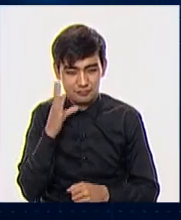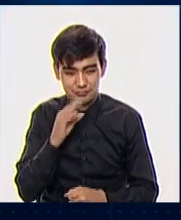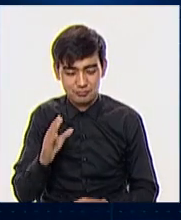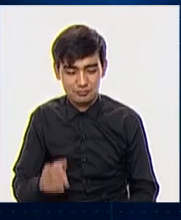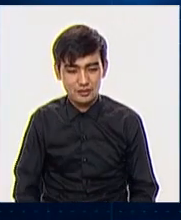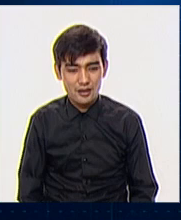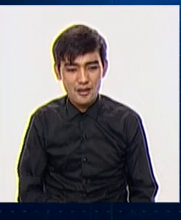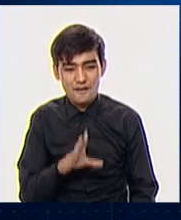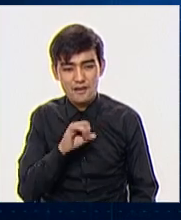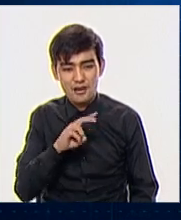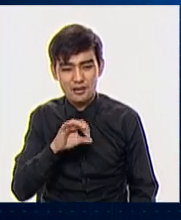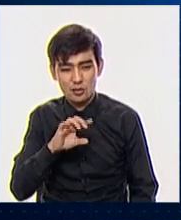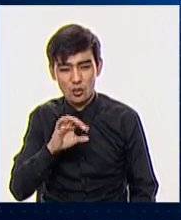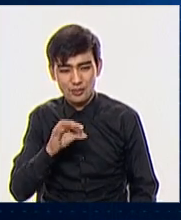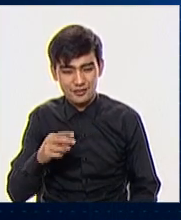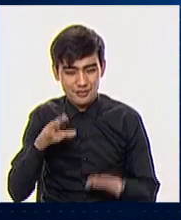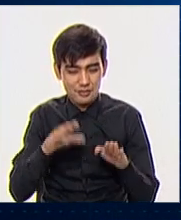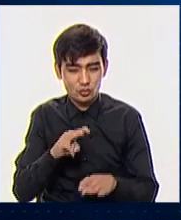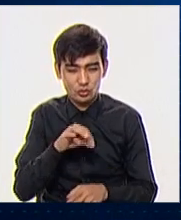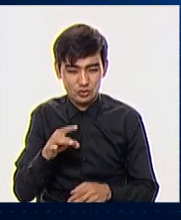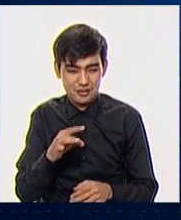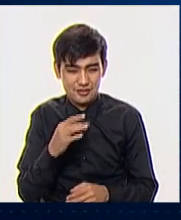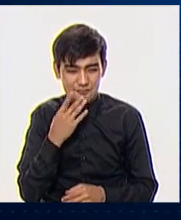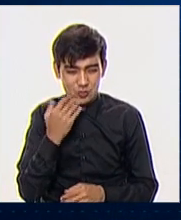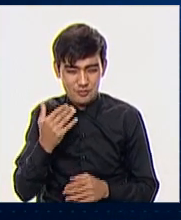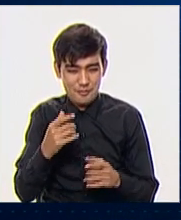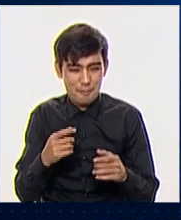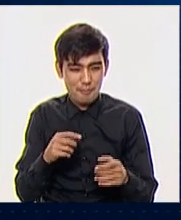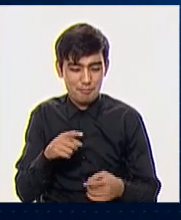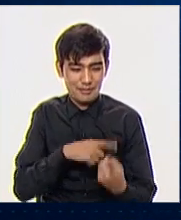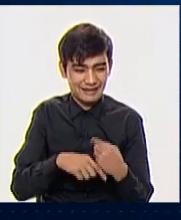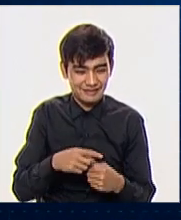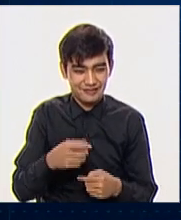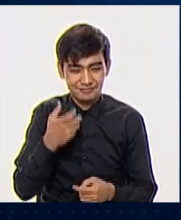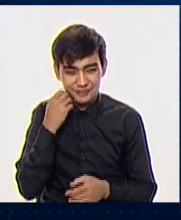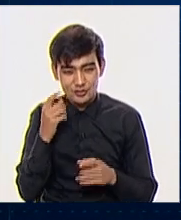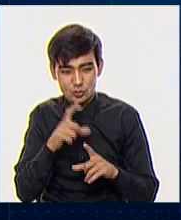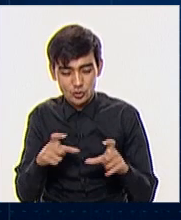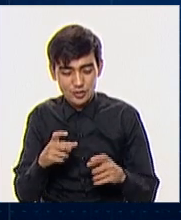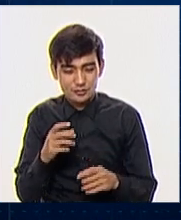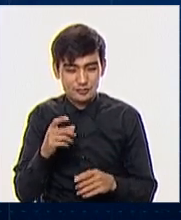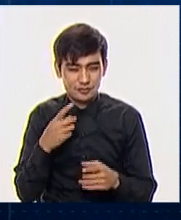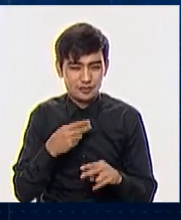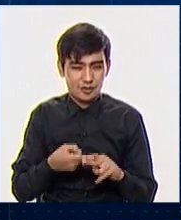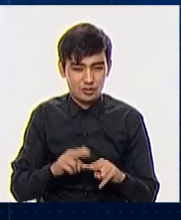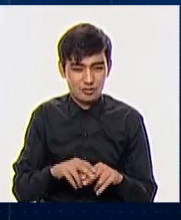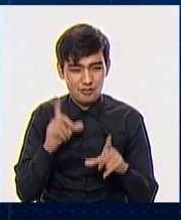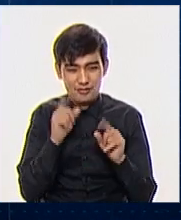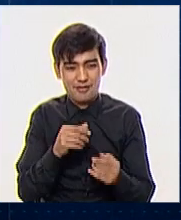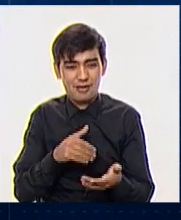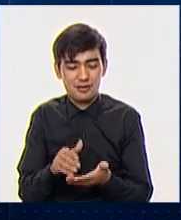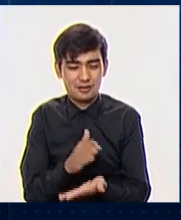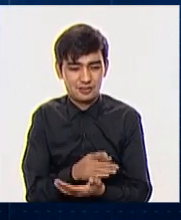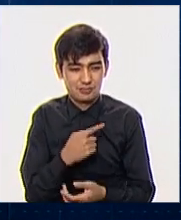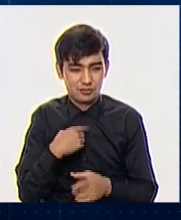В Великобритании митингуют представители турбизнеса. Из-за строгих санитарных требований для путешественников многие просто отказываются от поездок.